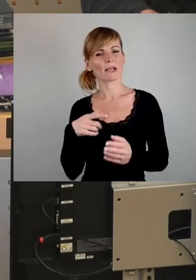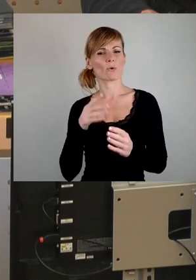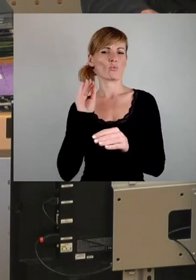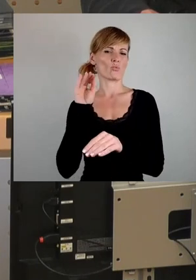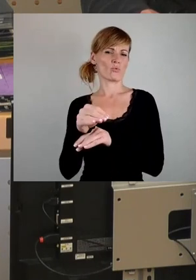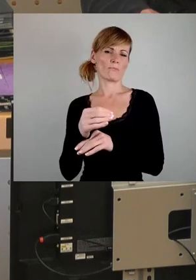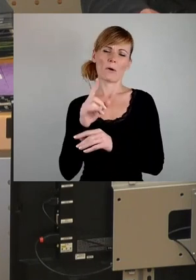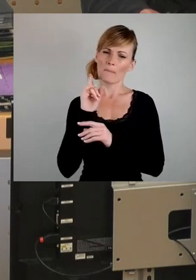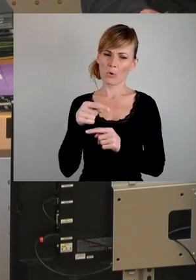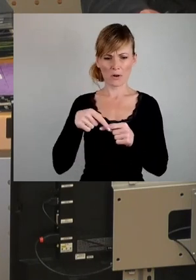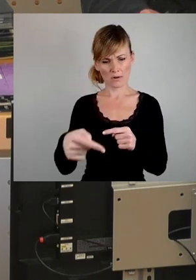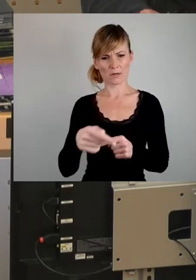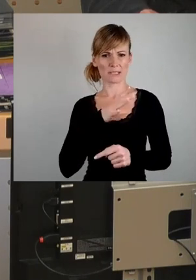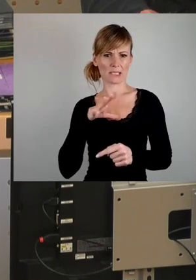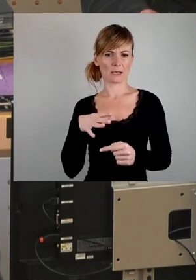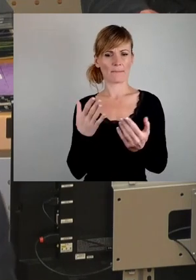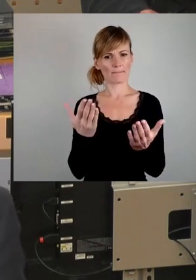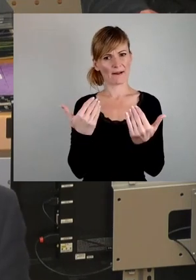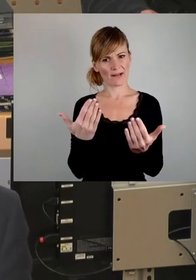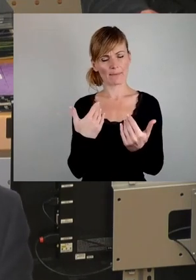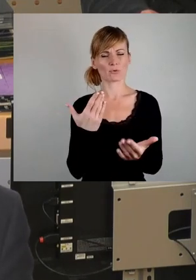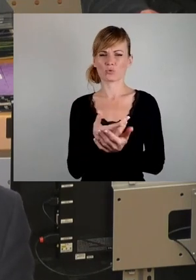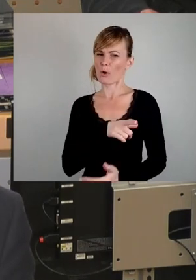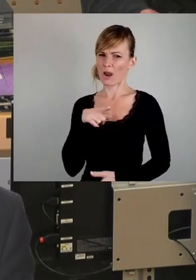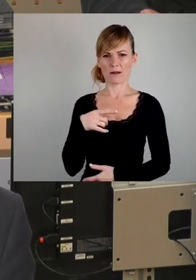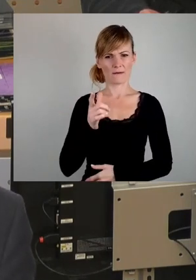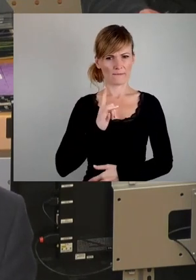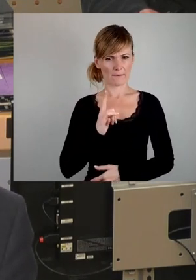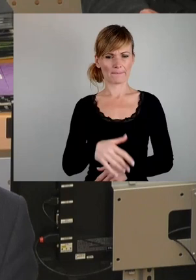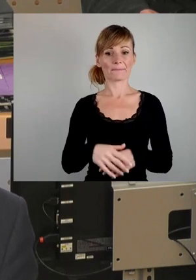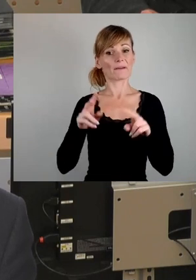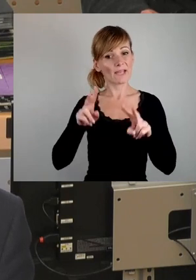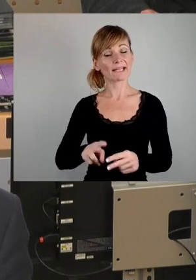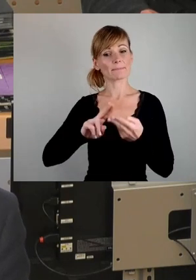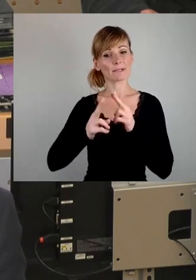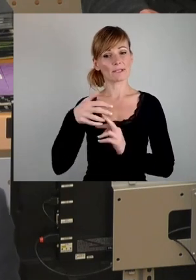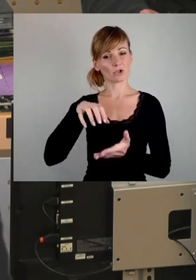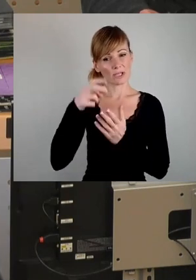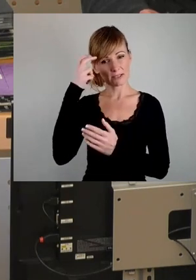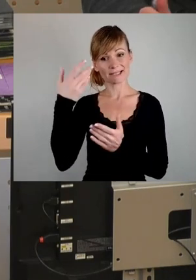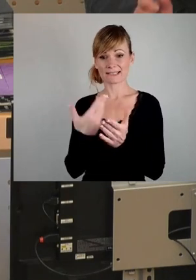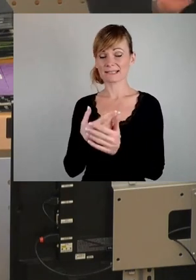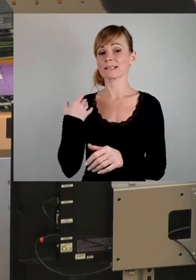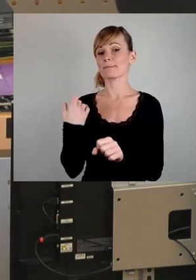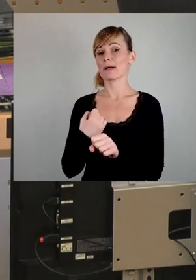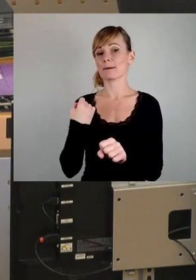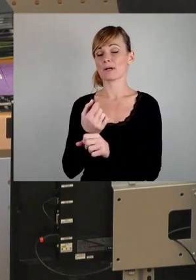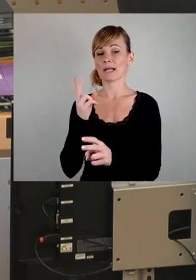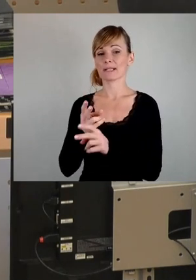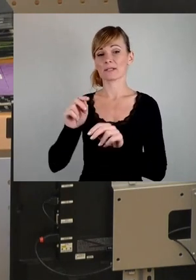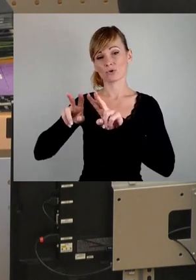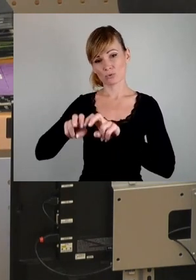sehen. Verehrte Mitglieder des Stadtrates, mit der Erarbeitung der Machbarkeitsstudie wurde die